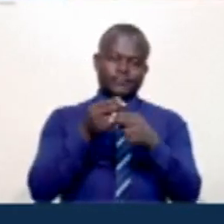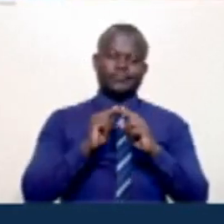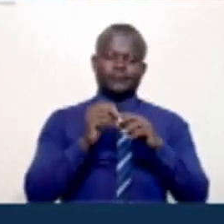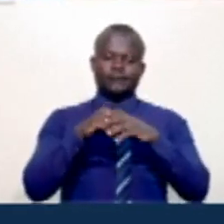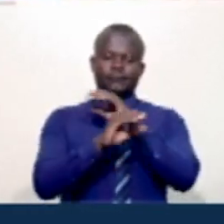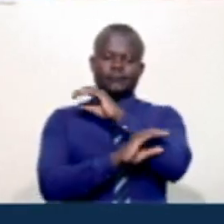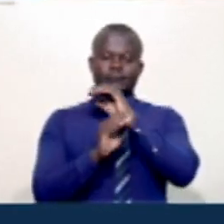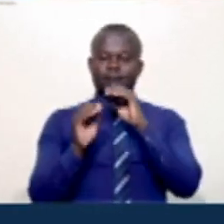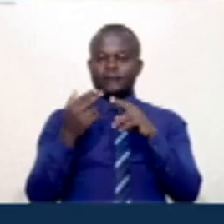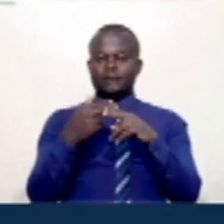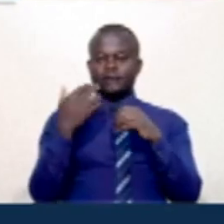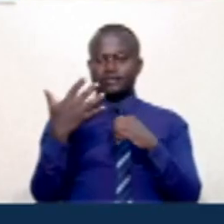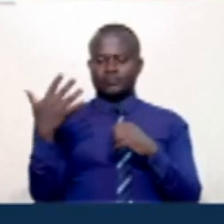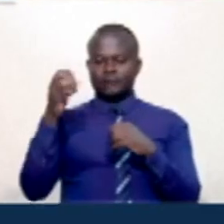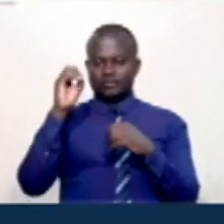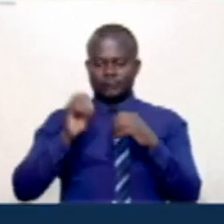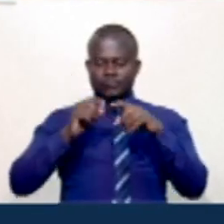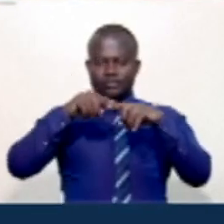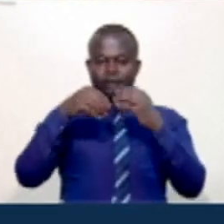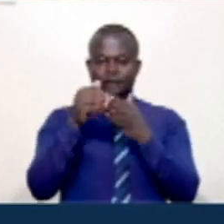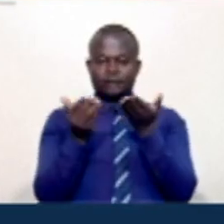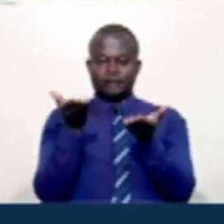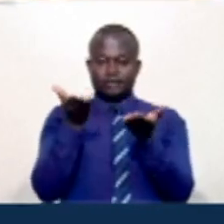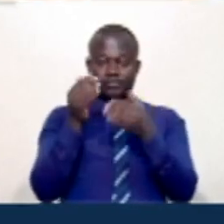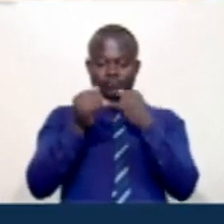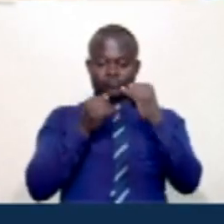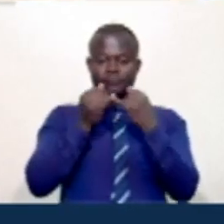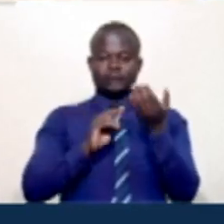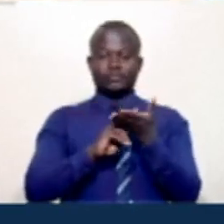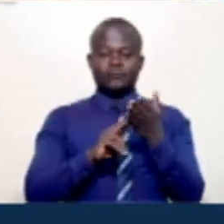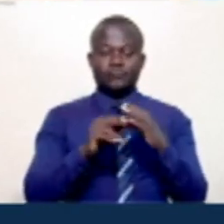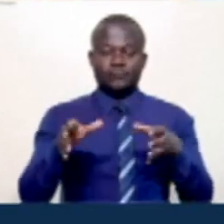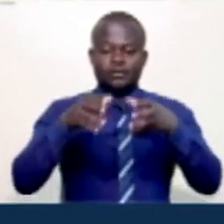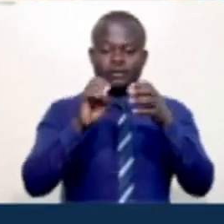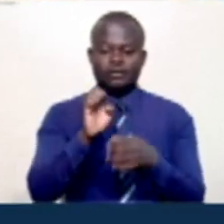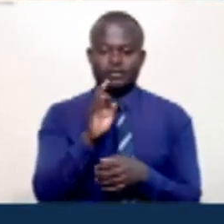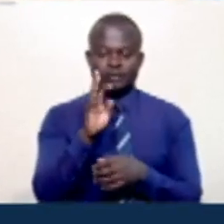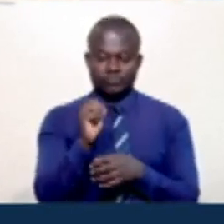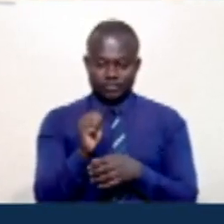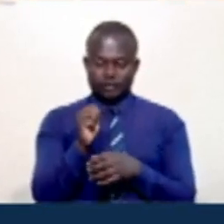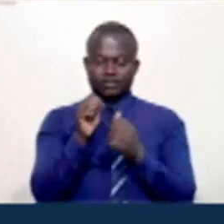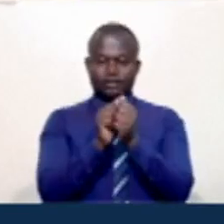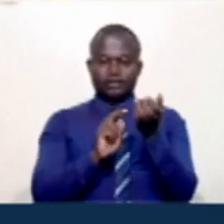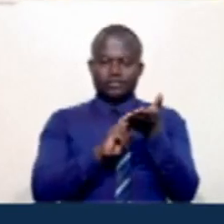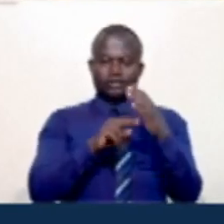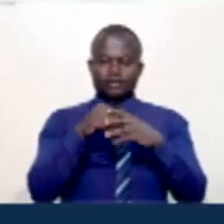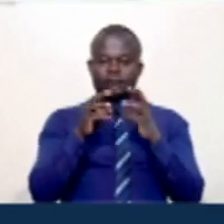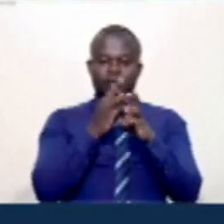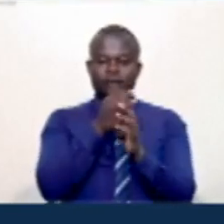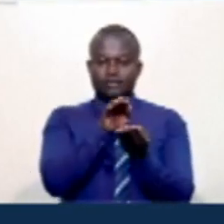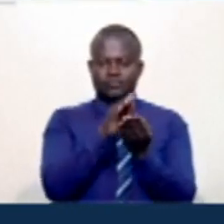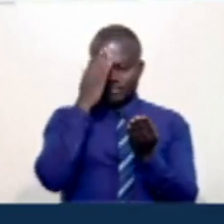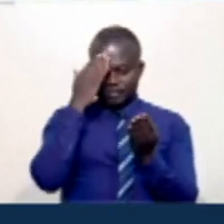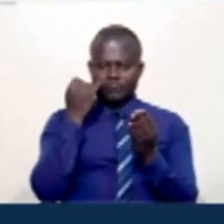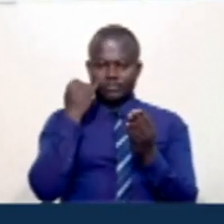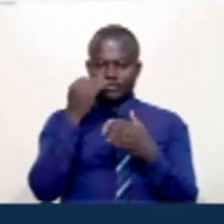ari 55%. Ashingiye ku bipimo mpuzamahanga bikoreshwa n'ikigega mpuzamahanga cy'imari FMI ndetse n'ibyifashishwa na Banki y'Isi mu kumenya niba